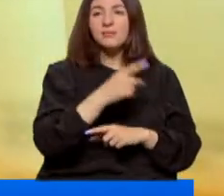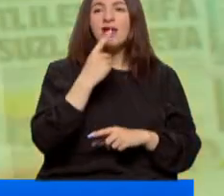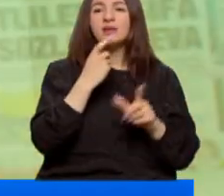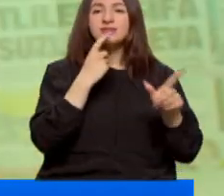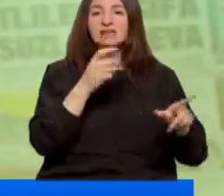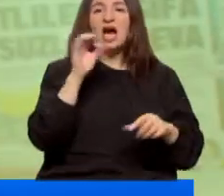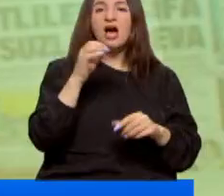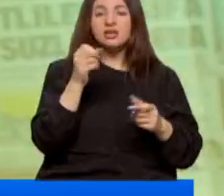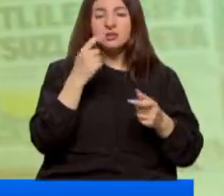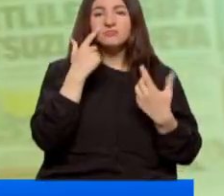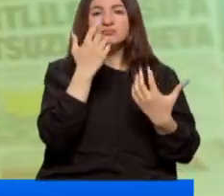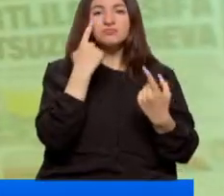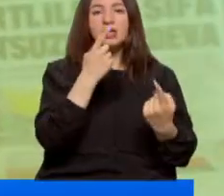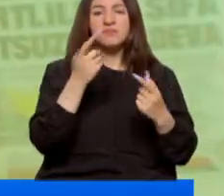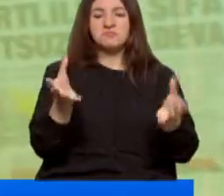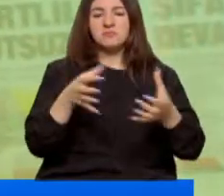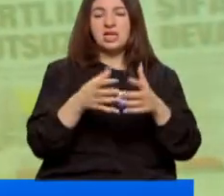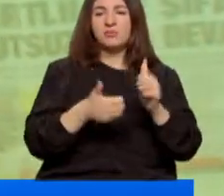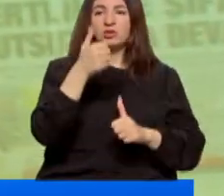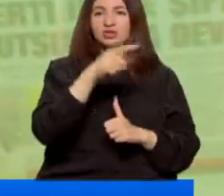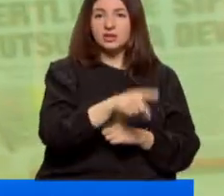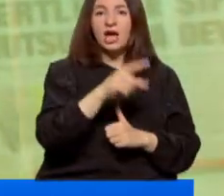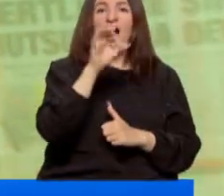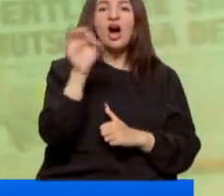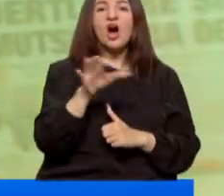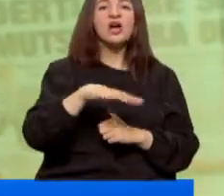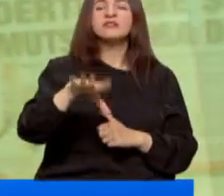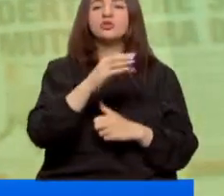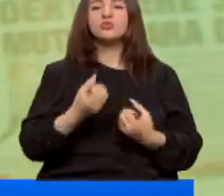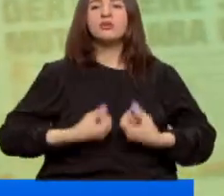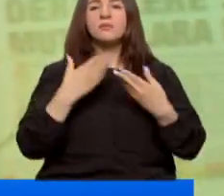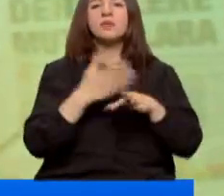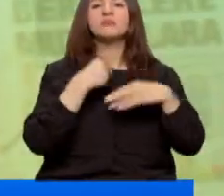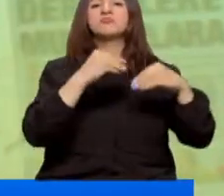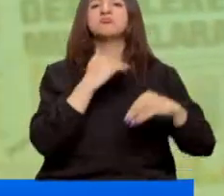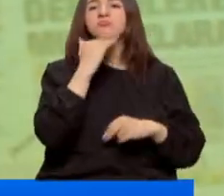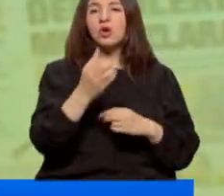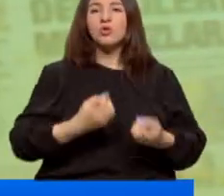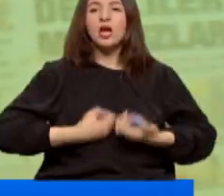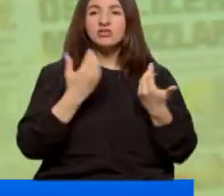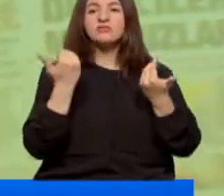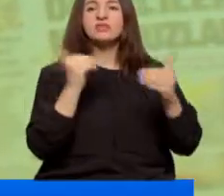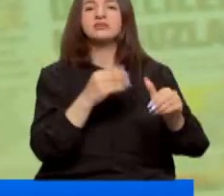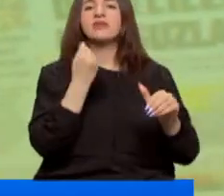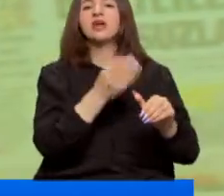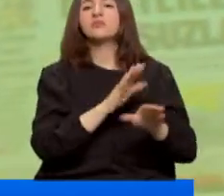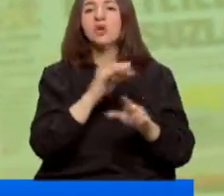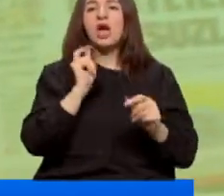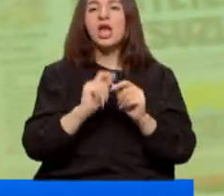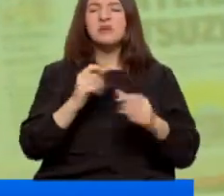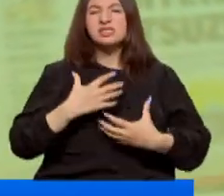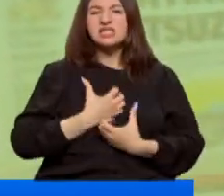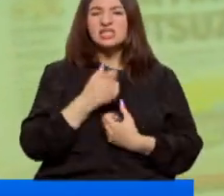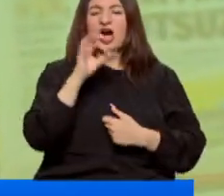Elazığ Arı Yetiştiricileri Birliği Başkanı Fırat Canbay, arıcılar ürettiğini pazarlayamıyor. Üretici desteklenmiyor. Ekonomik